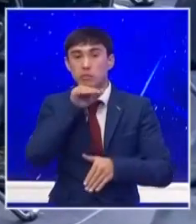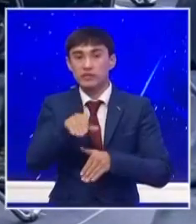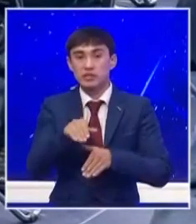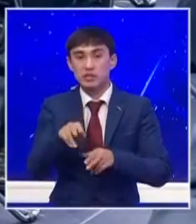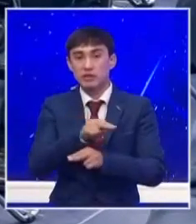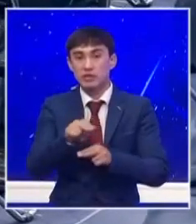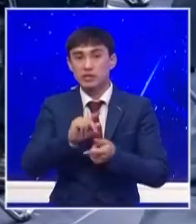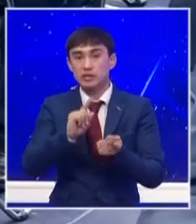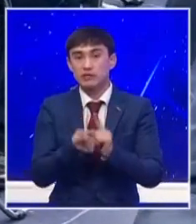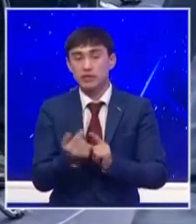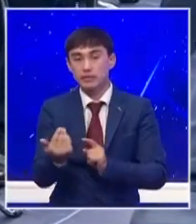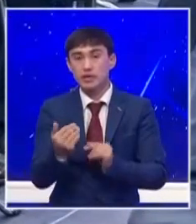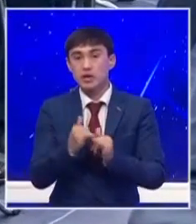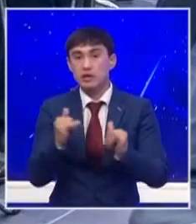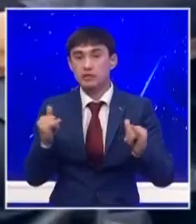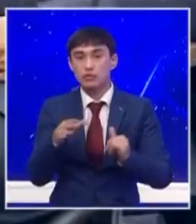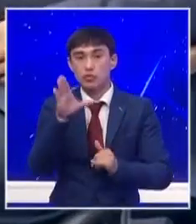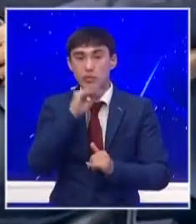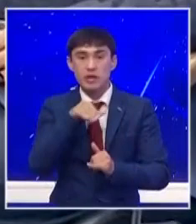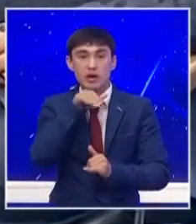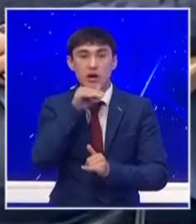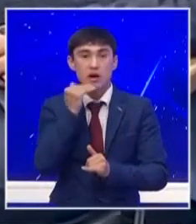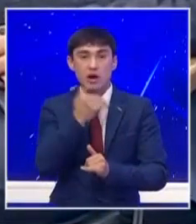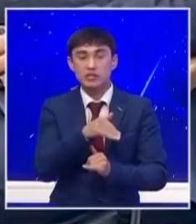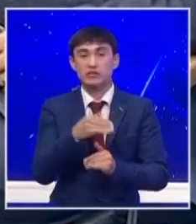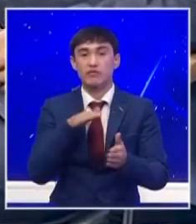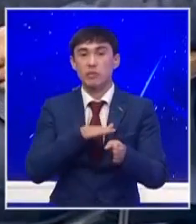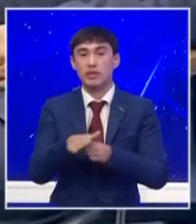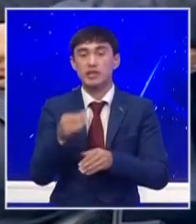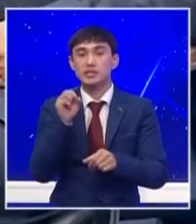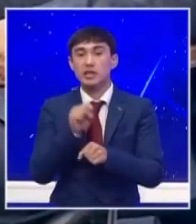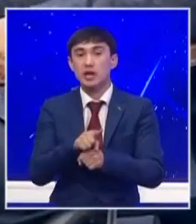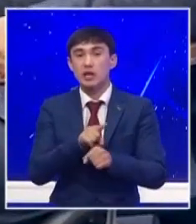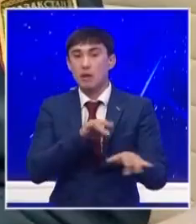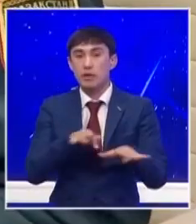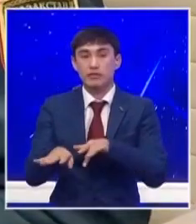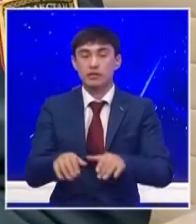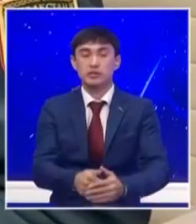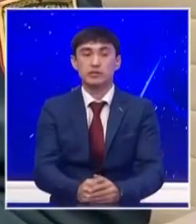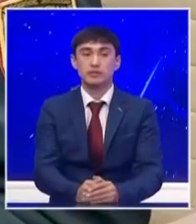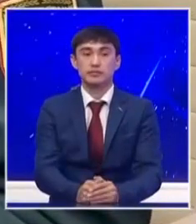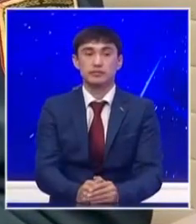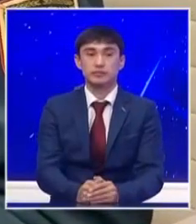профессионального и развити умения качественно выполнять задания в оперативной